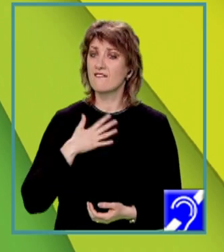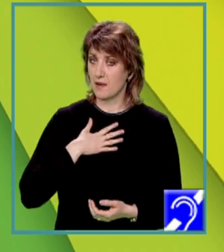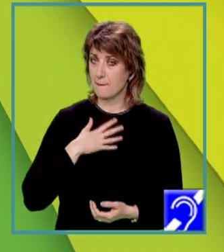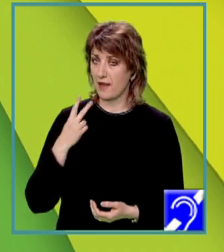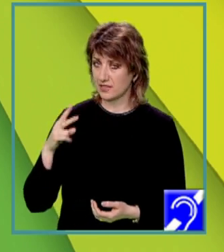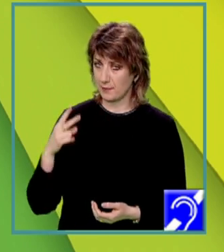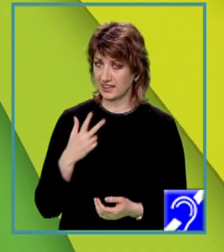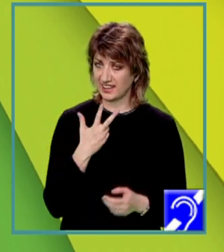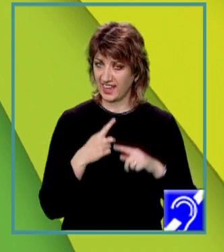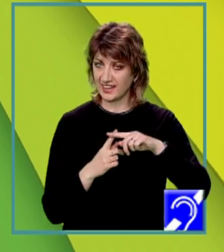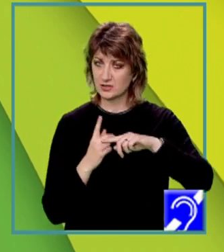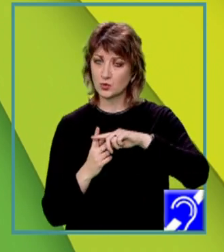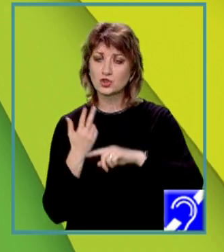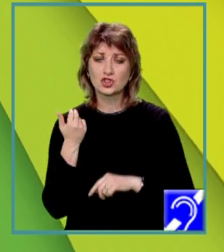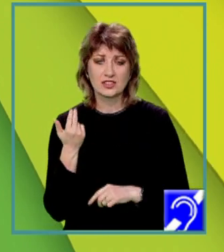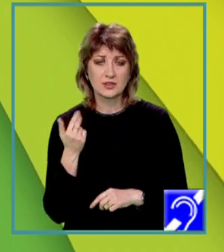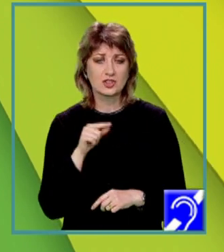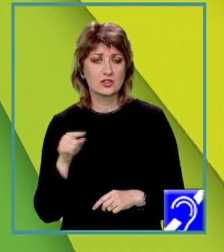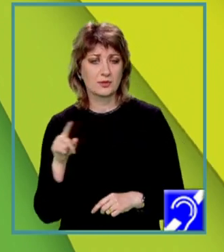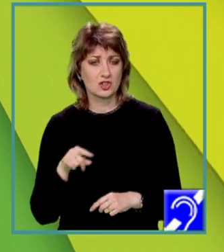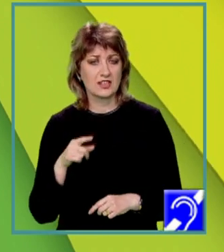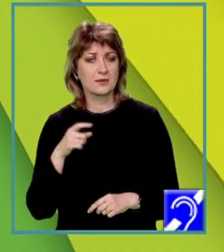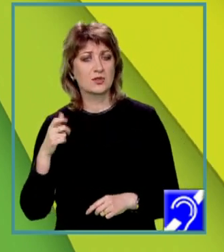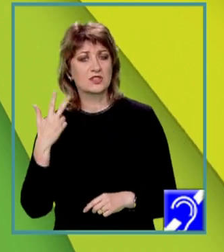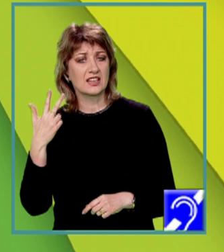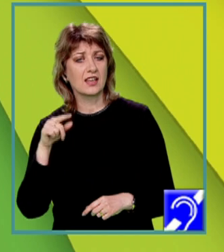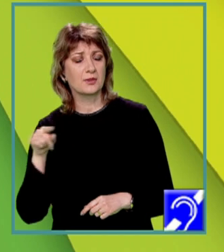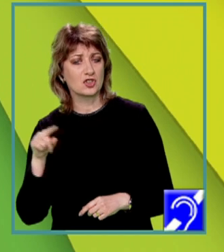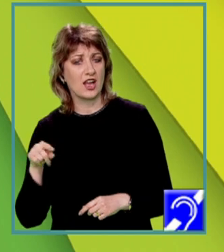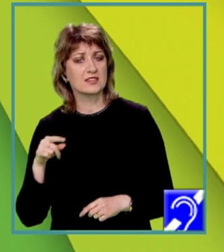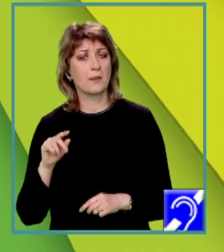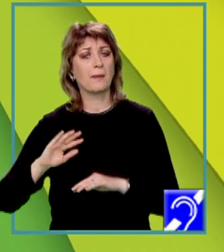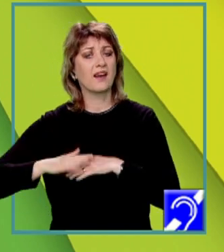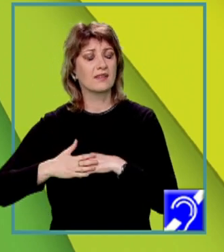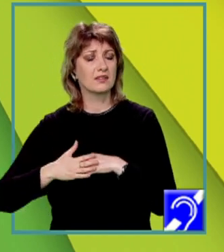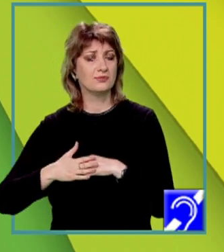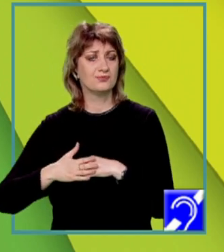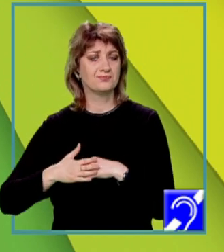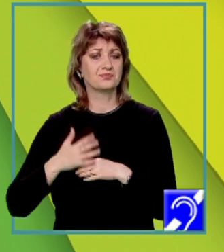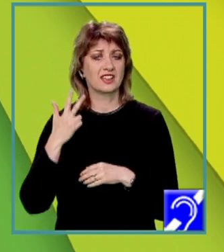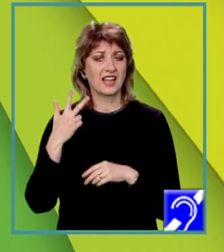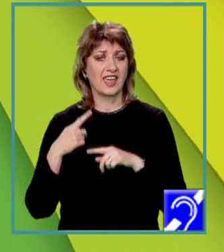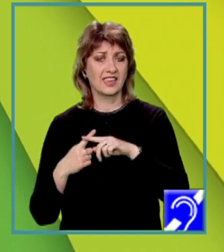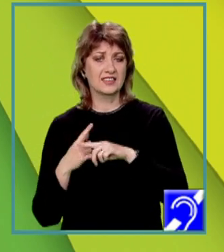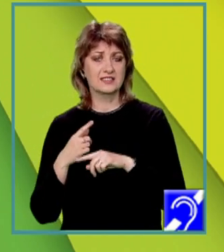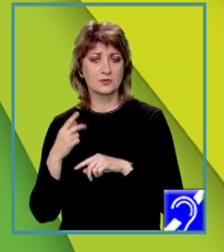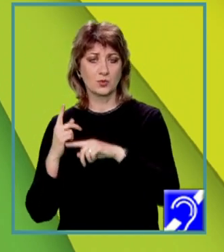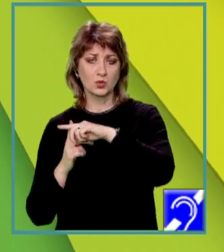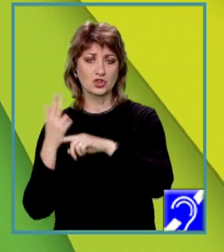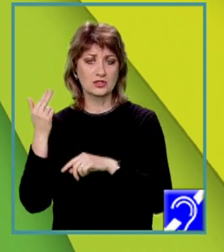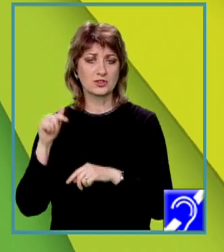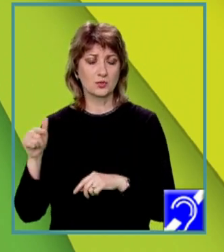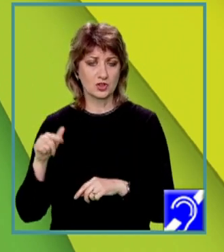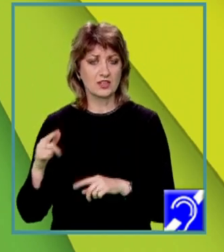departe 3x plus 15 pe 6 minus 3 pe șase pe lângă 3x plus 15 pe 6